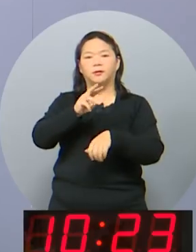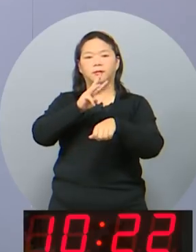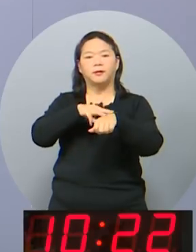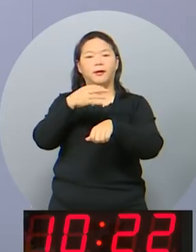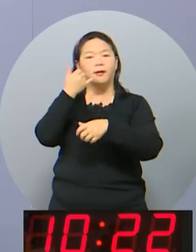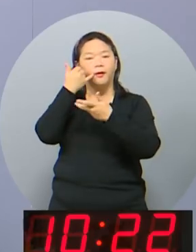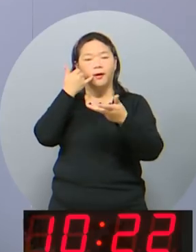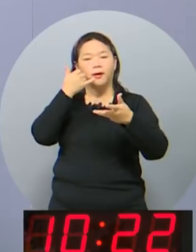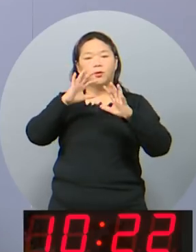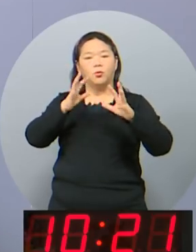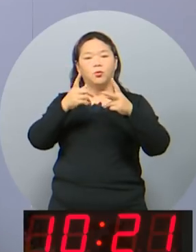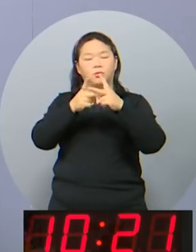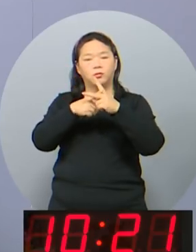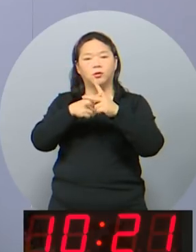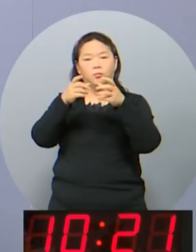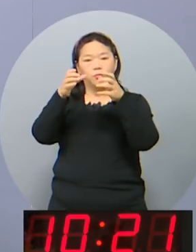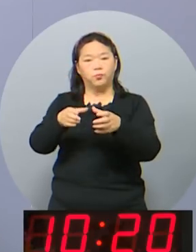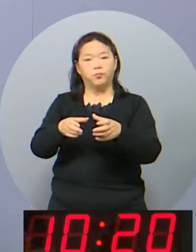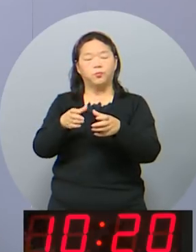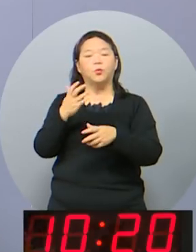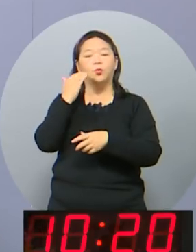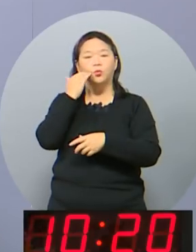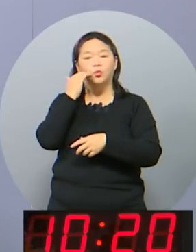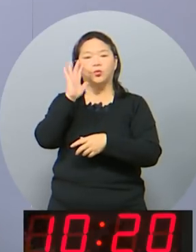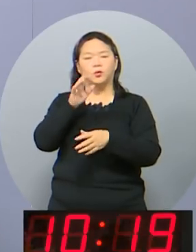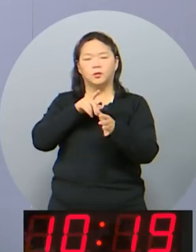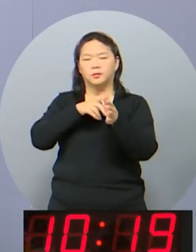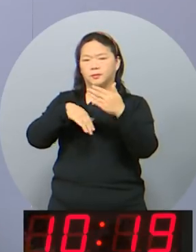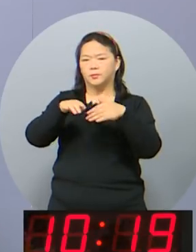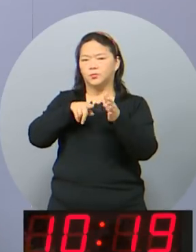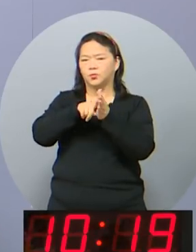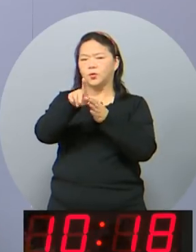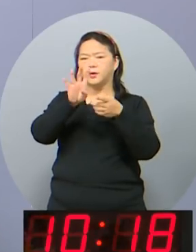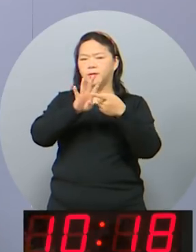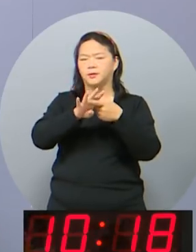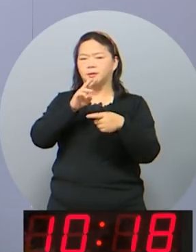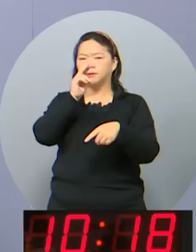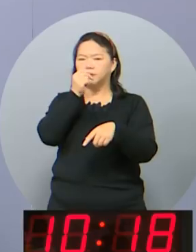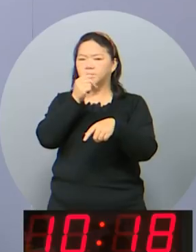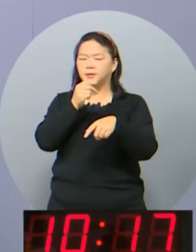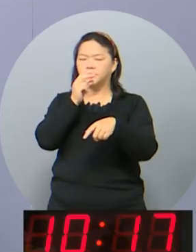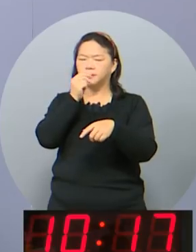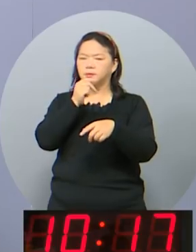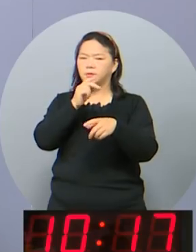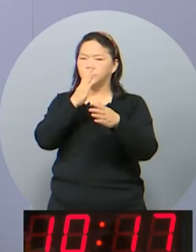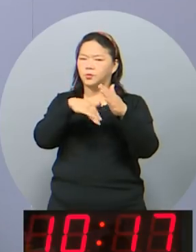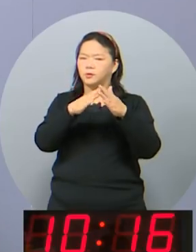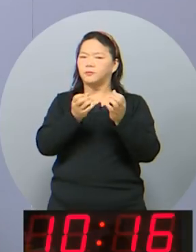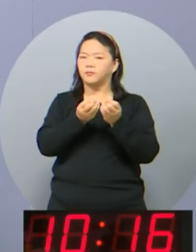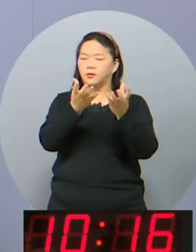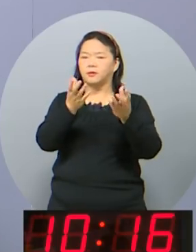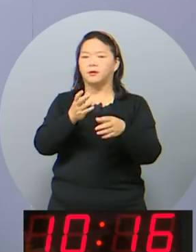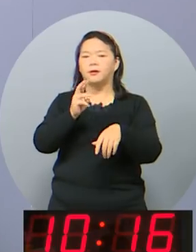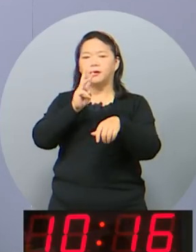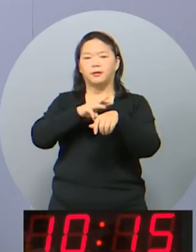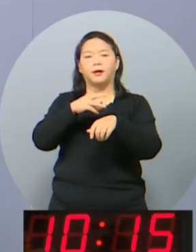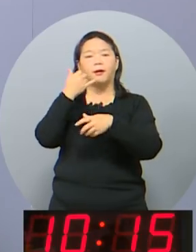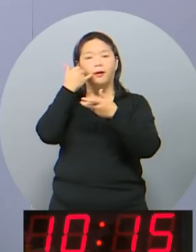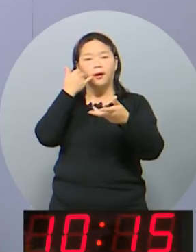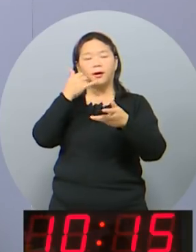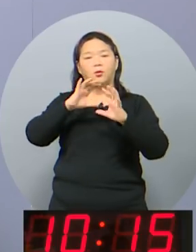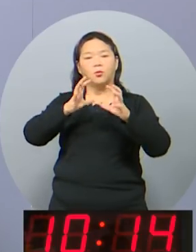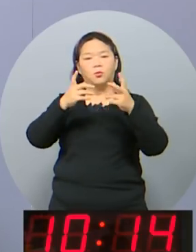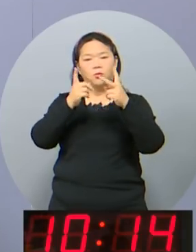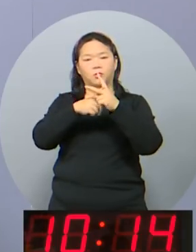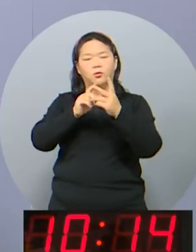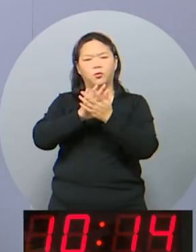的设置，如果让他可以有更专业独特的一个学校的一个发展，就淡海国小未来要搭配